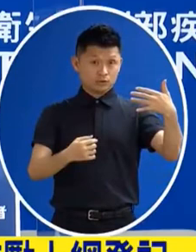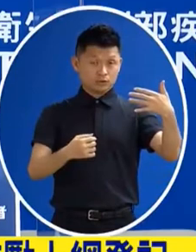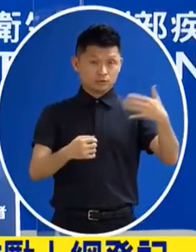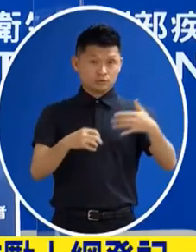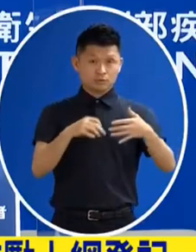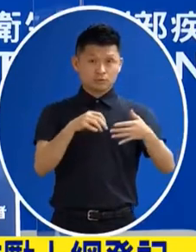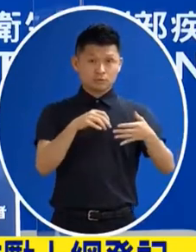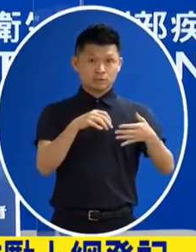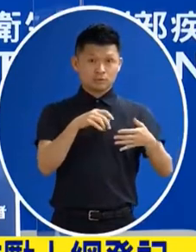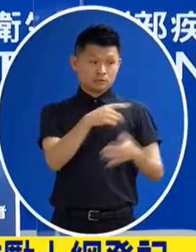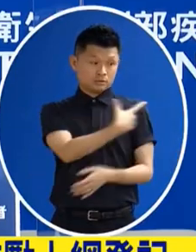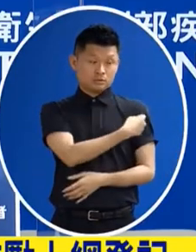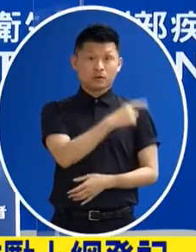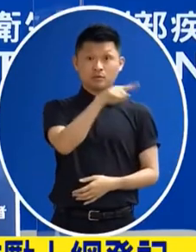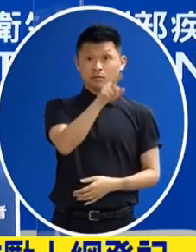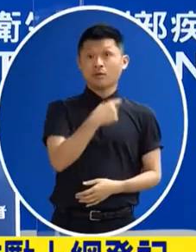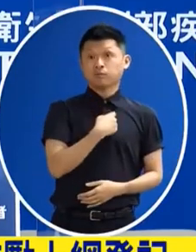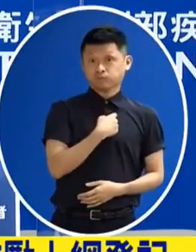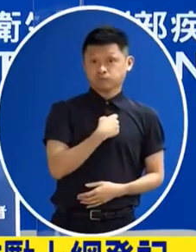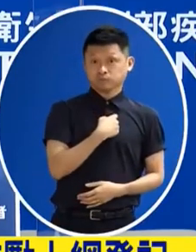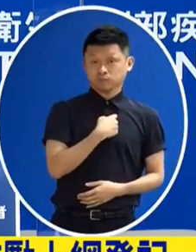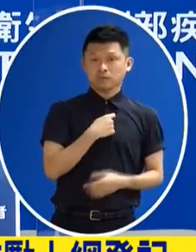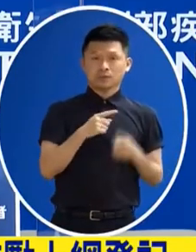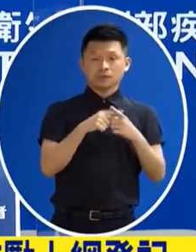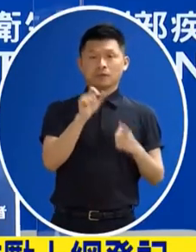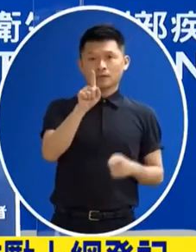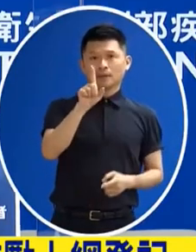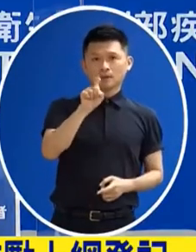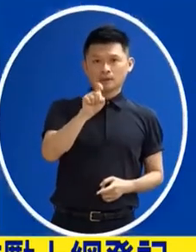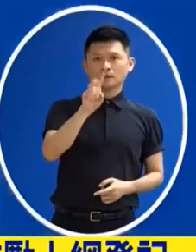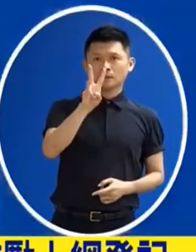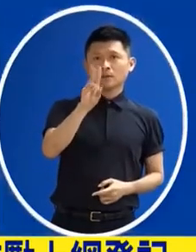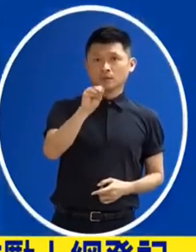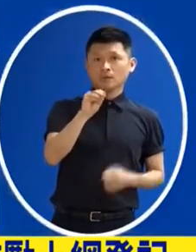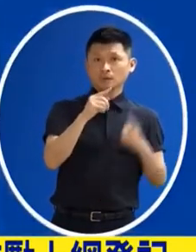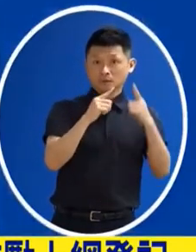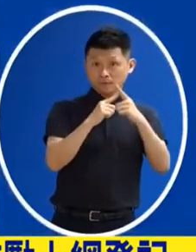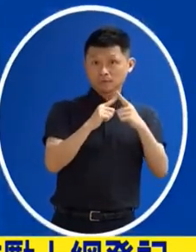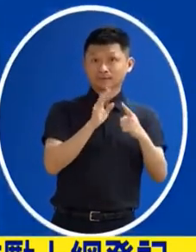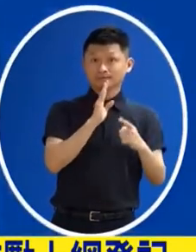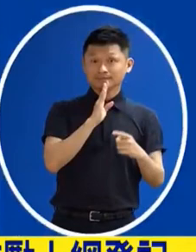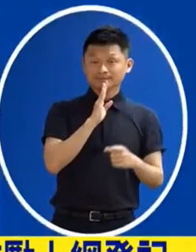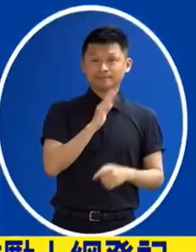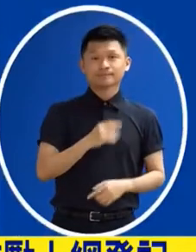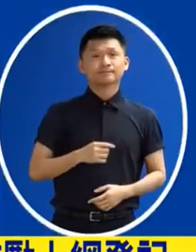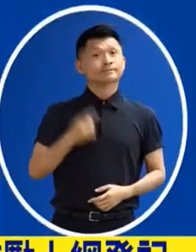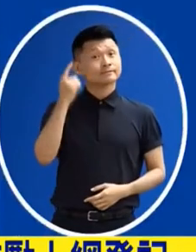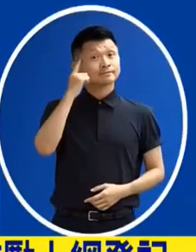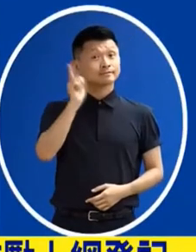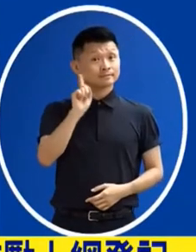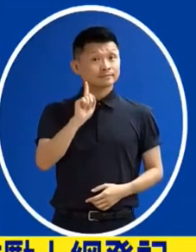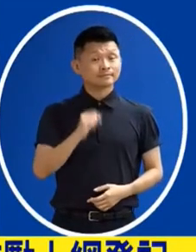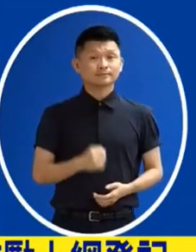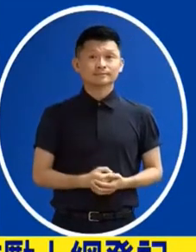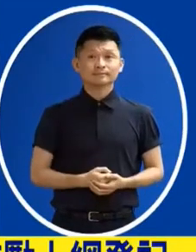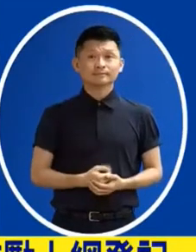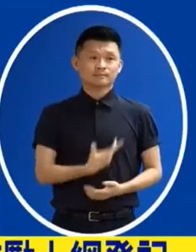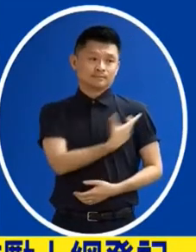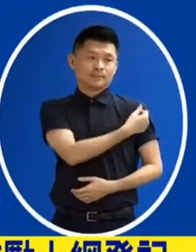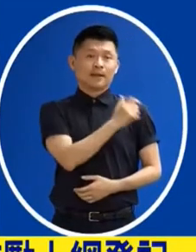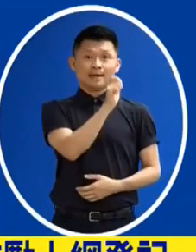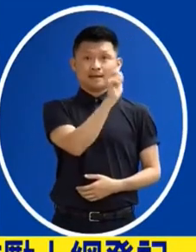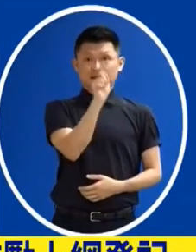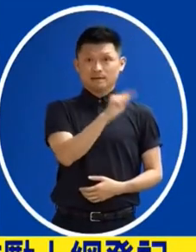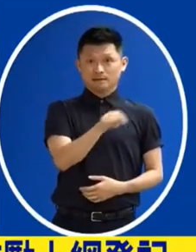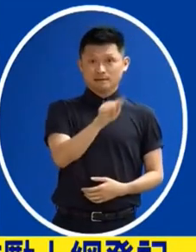登记意愿哈，这应该指的就是说113万人指的是哈愿意打这个哈想要打 AZ